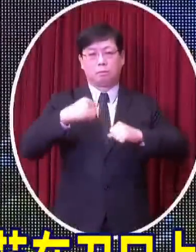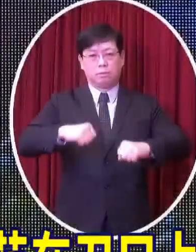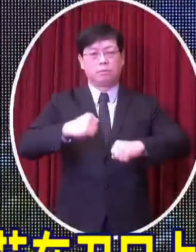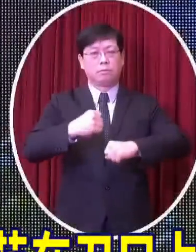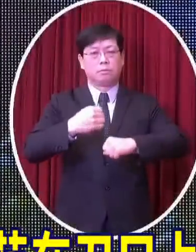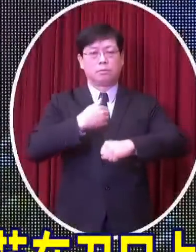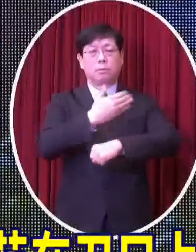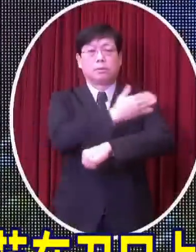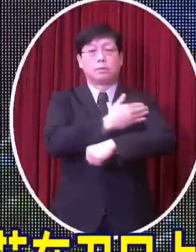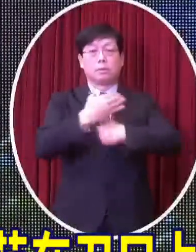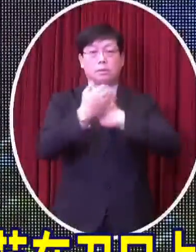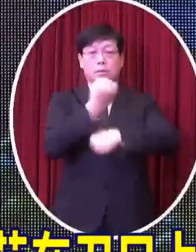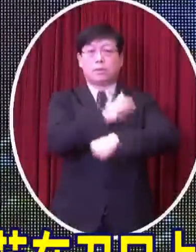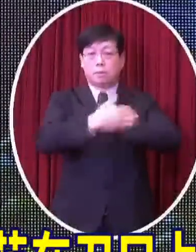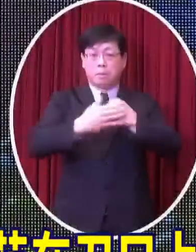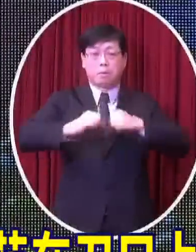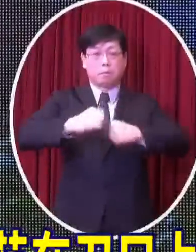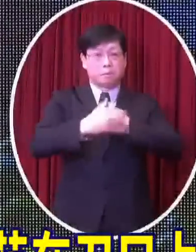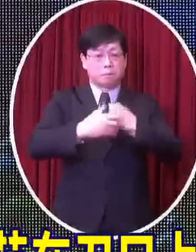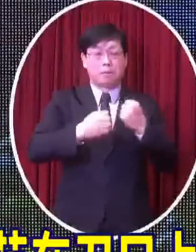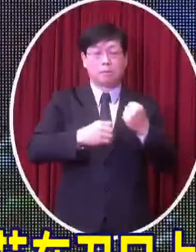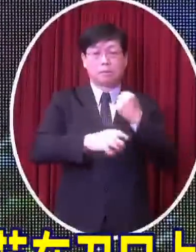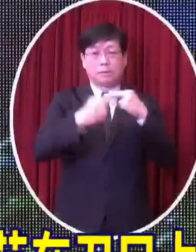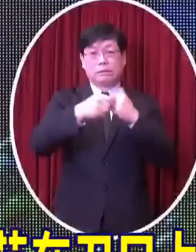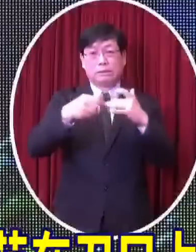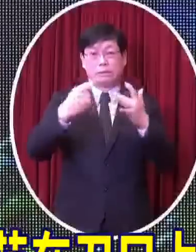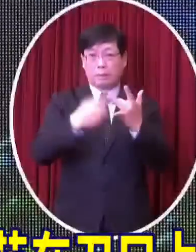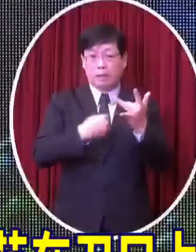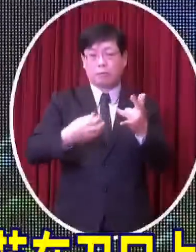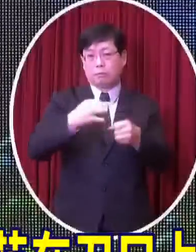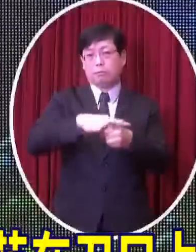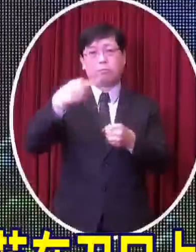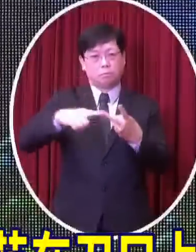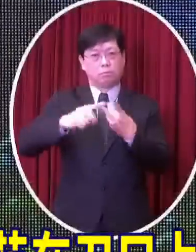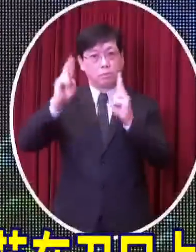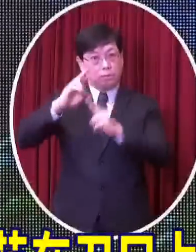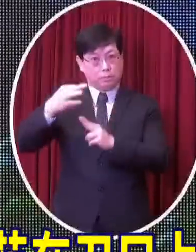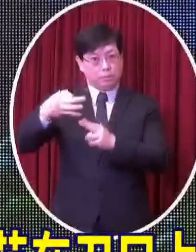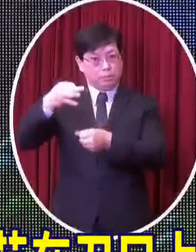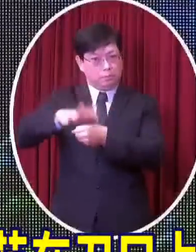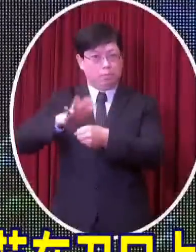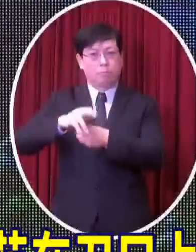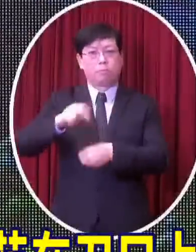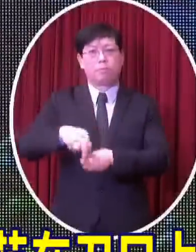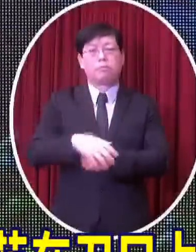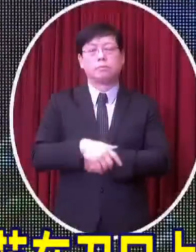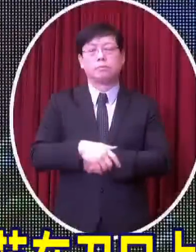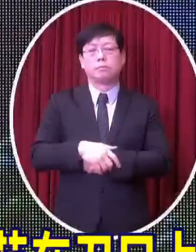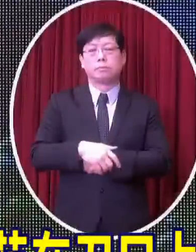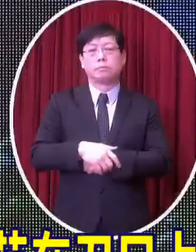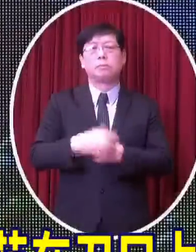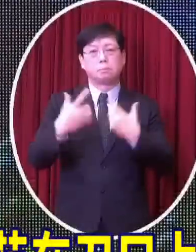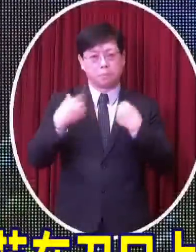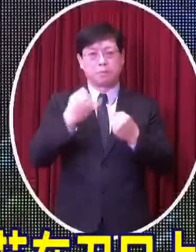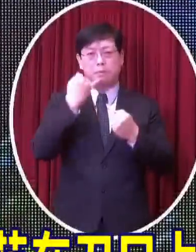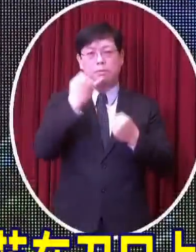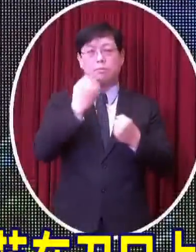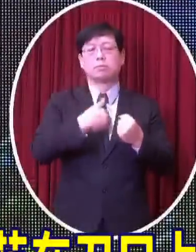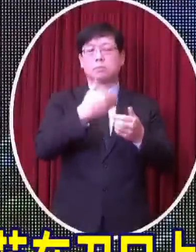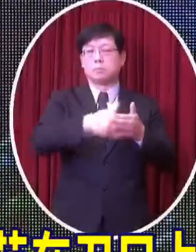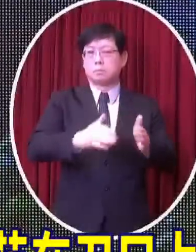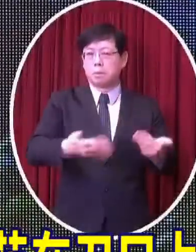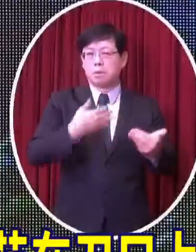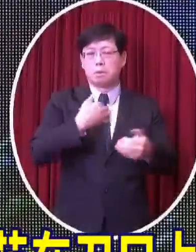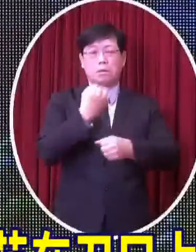保基金的财务缺口，同时增加我们电价的补贴。那一方面呢，能够减轻劳